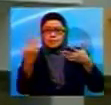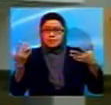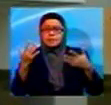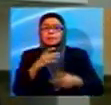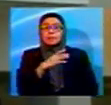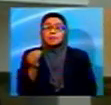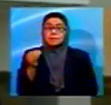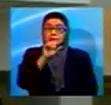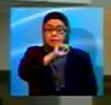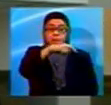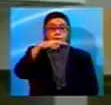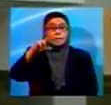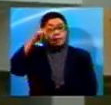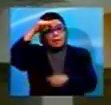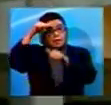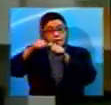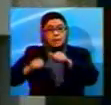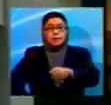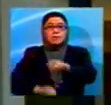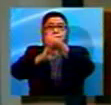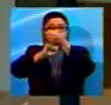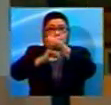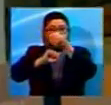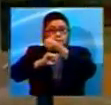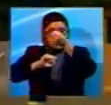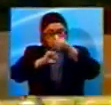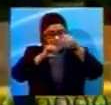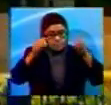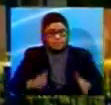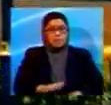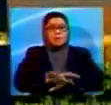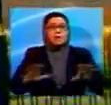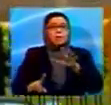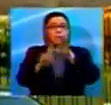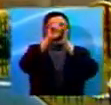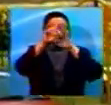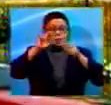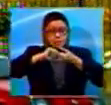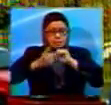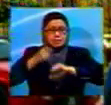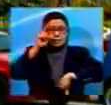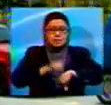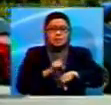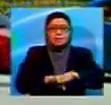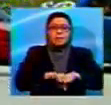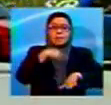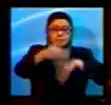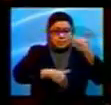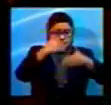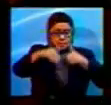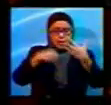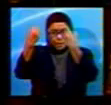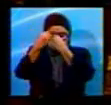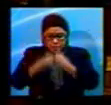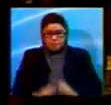turut mengingatkan penyokong calon supaya tidak menimbulkan sebarang provokasi semasa proses pengundian dan penjumlahan undi dijalankan